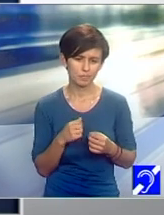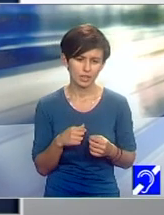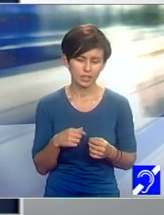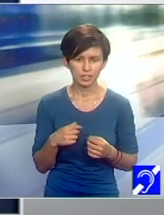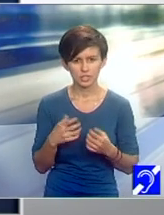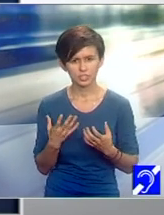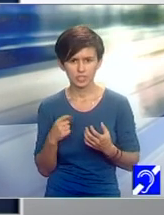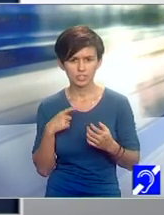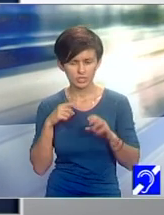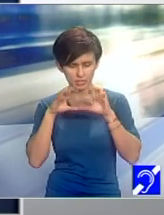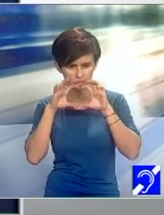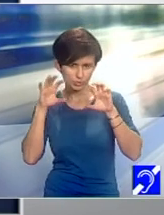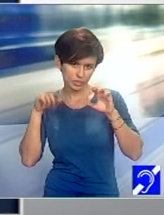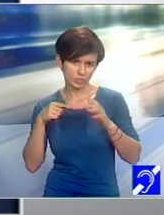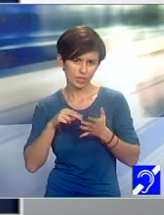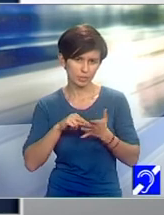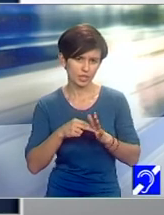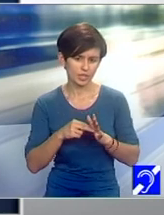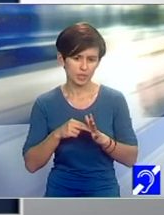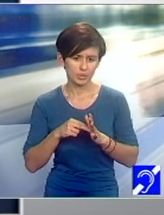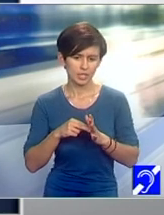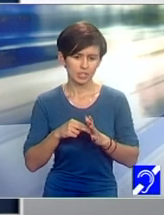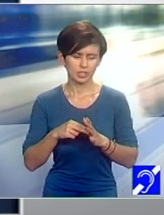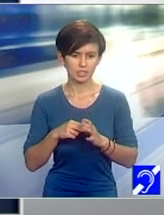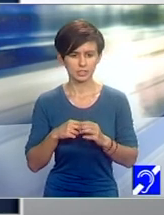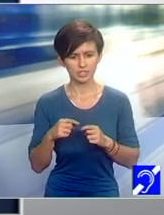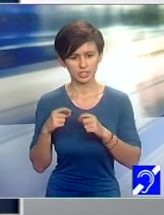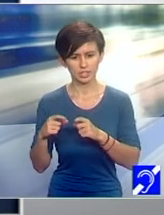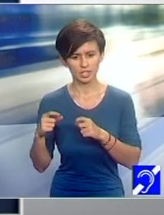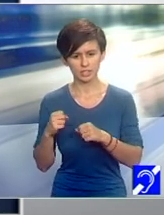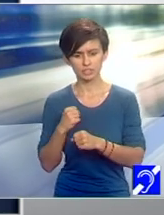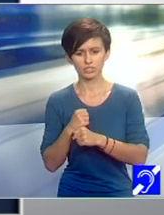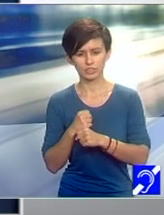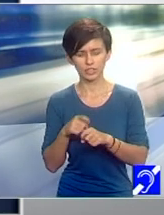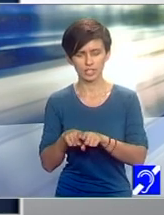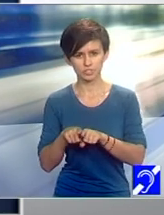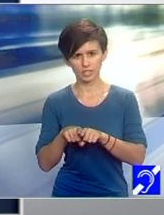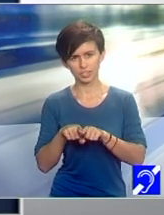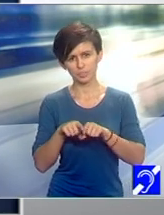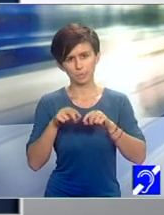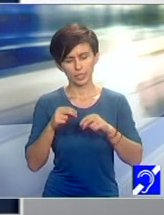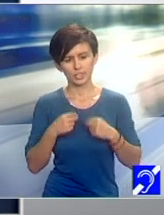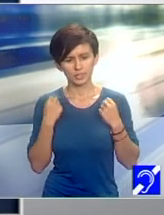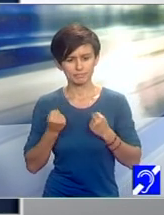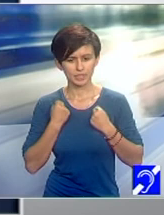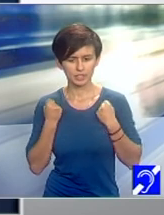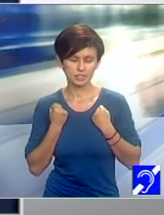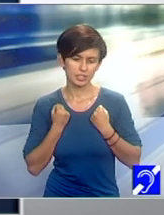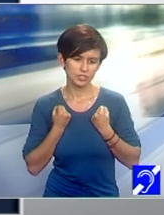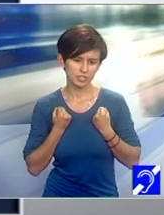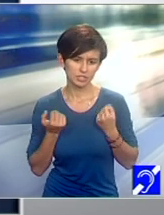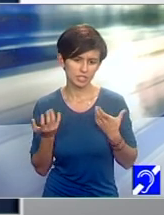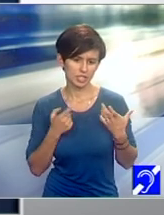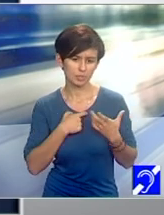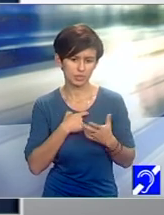lor, aceleași exerciții sau același gen de exerciții care poate să ajute trăirea și știm foarte clar